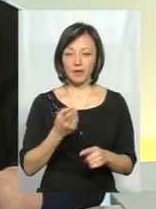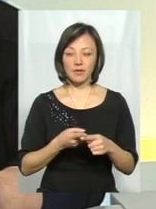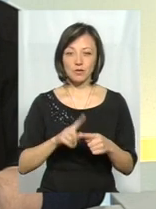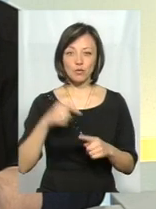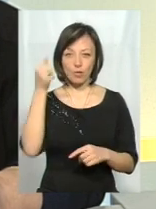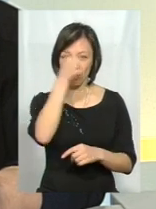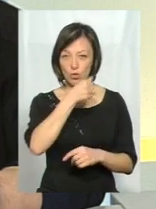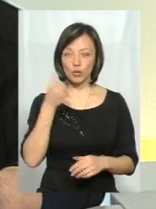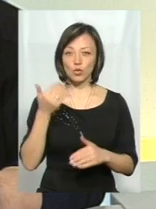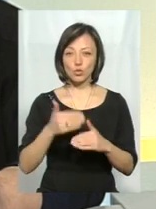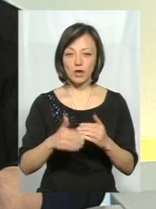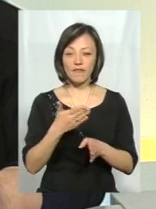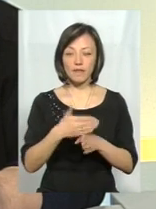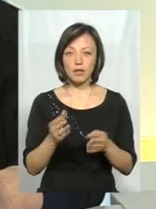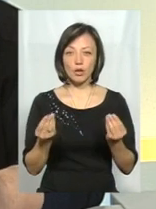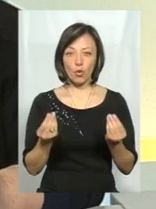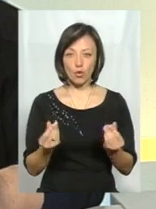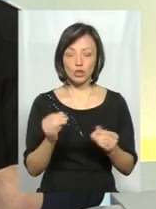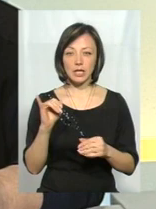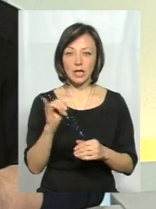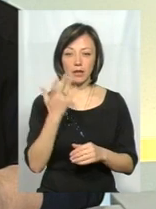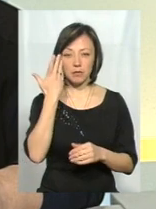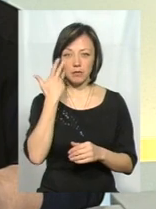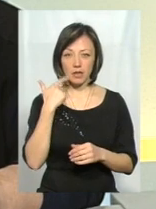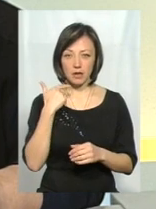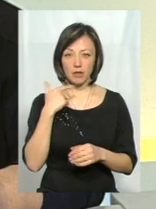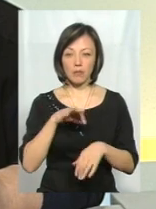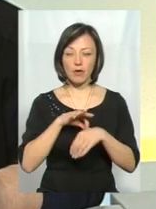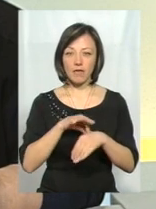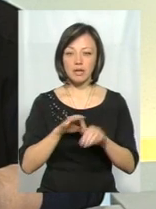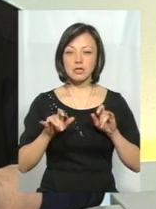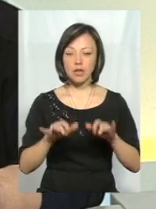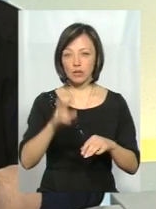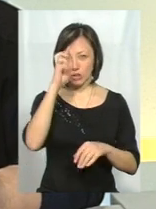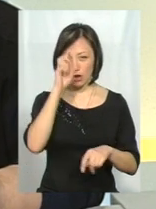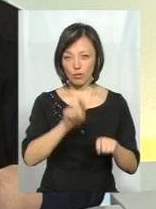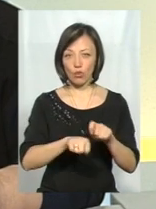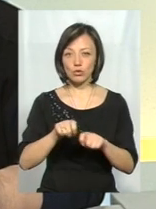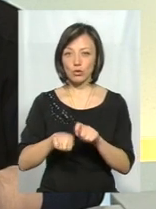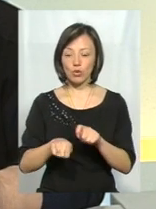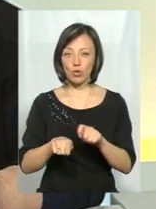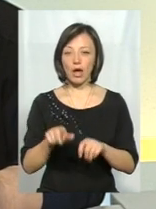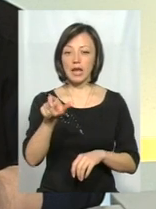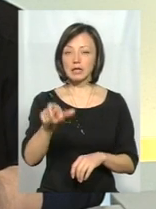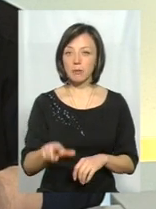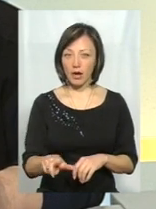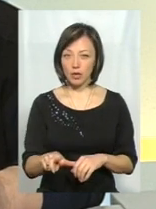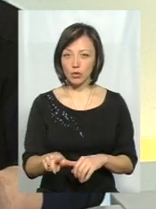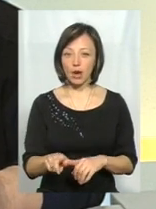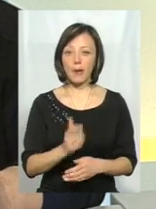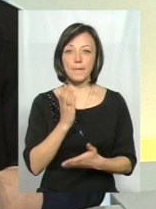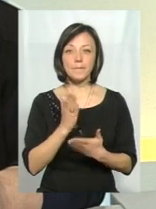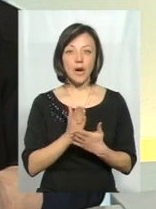році вже виділені кошти, і при проведенні заходів державного контролю інспектор,